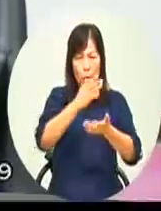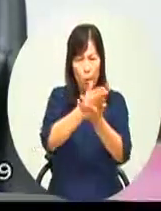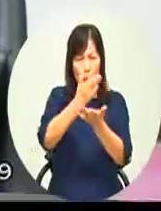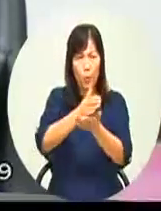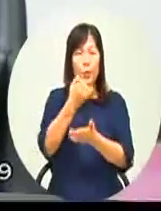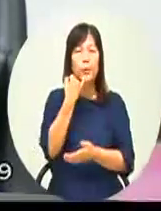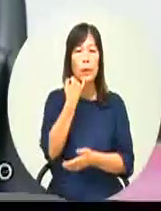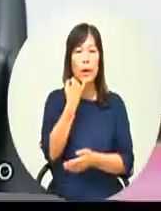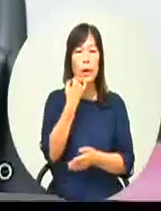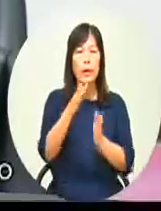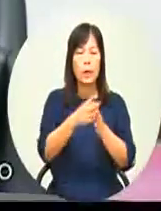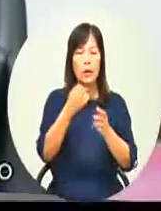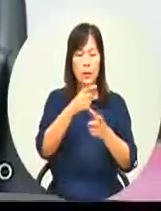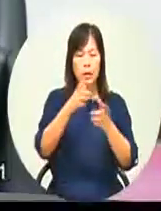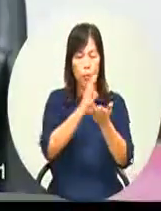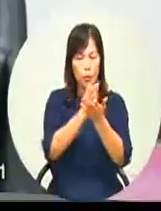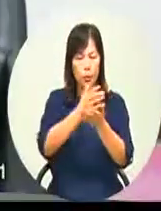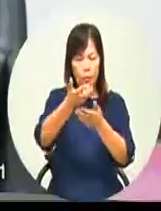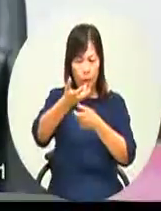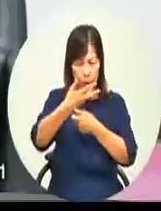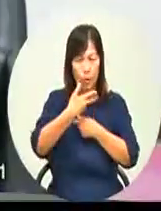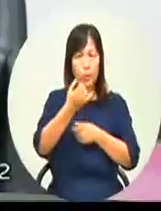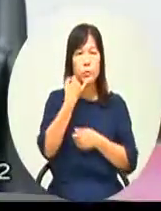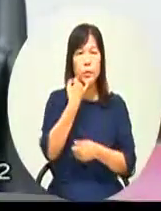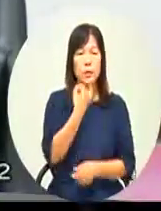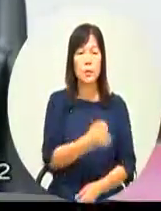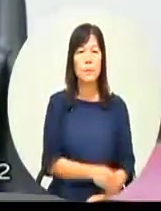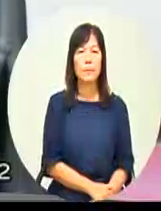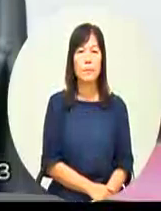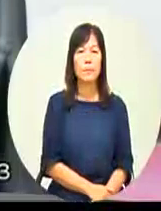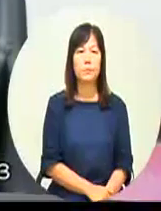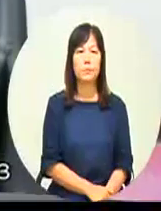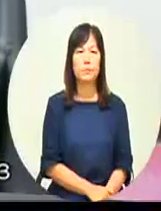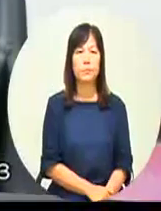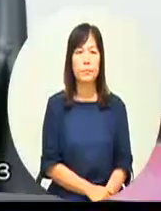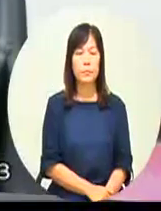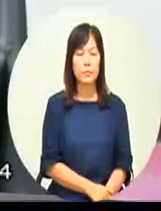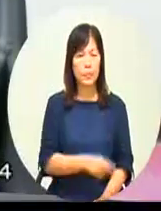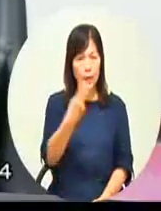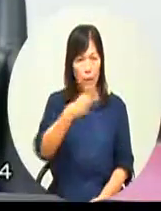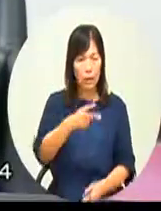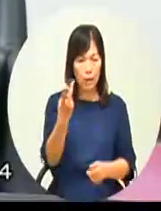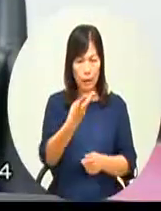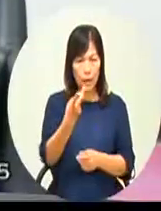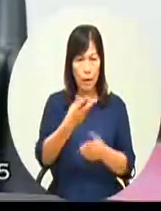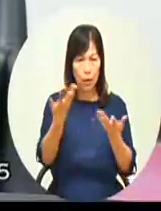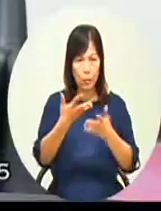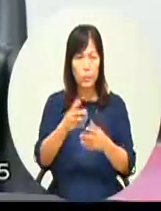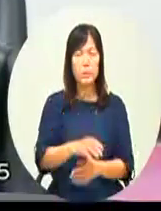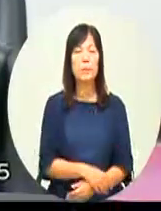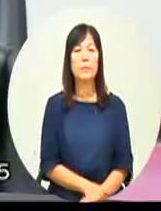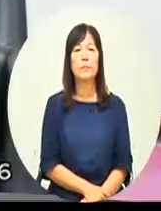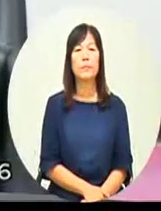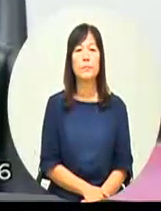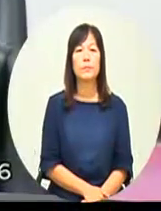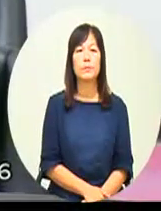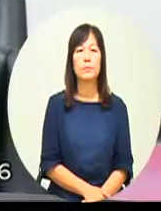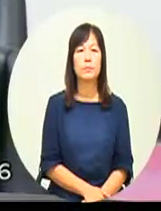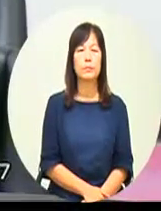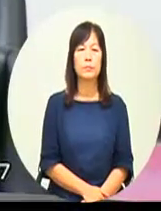个也要请你在书面回答。那还有两个问题，这边都是